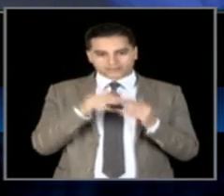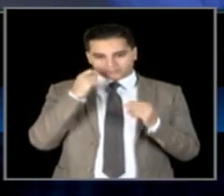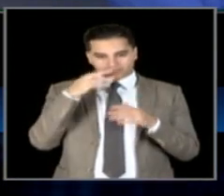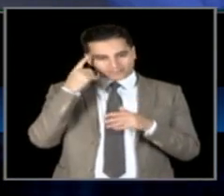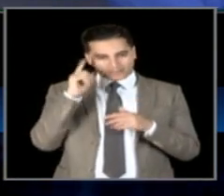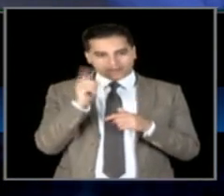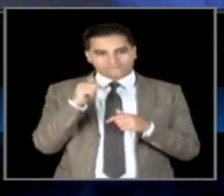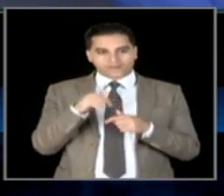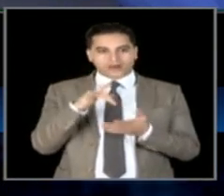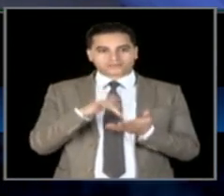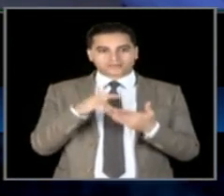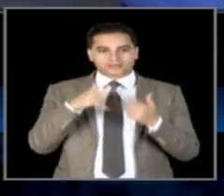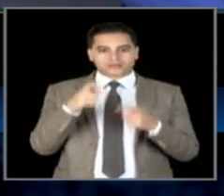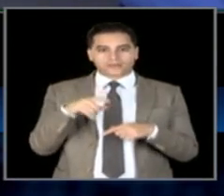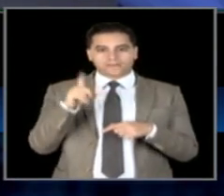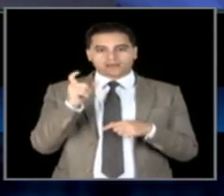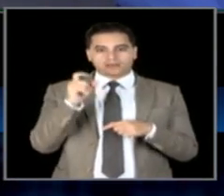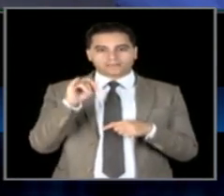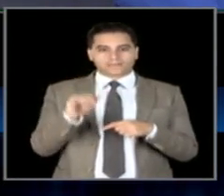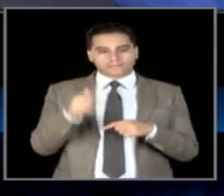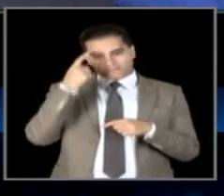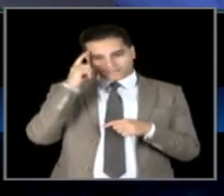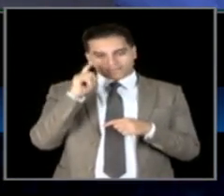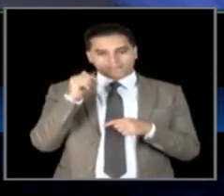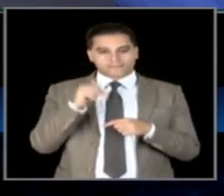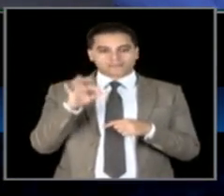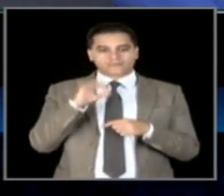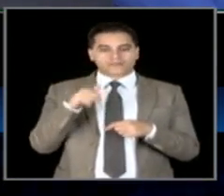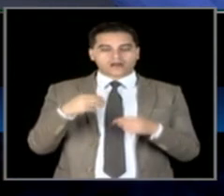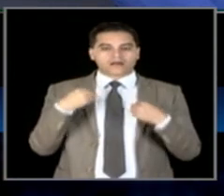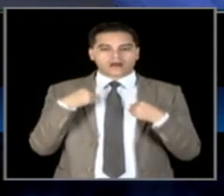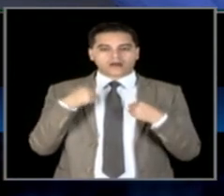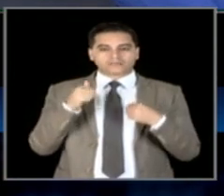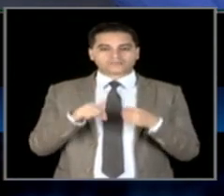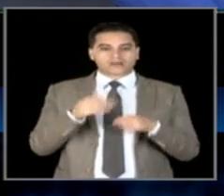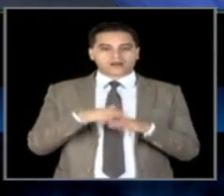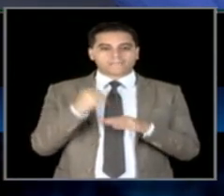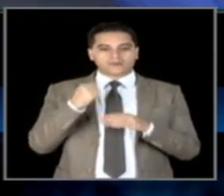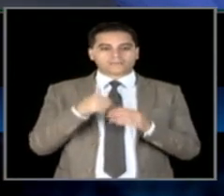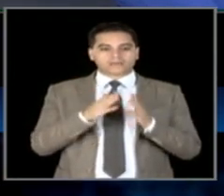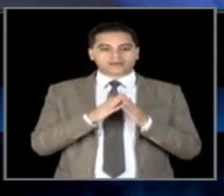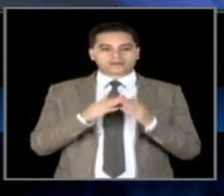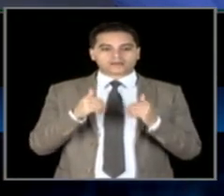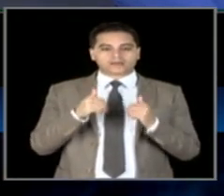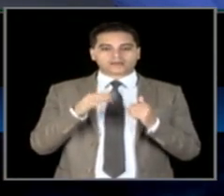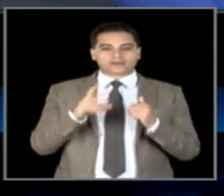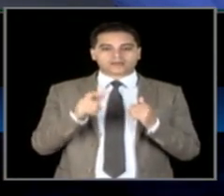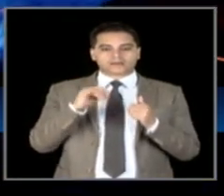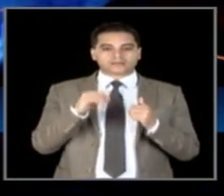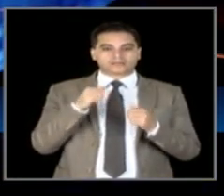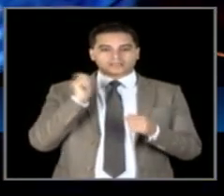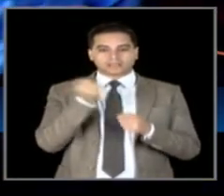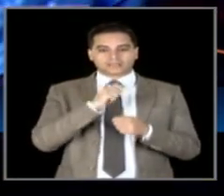باص. ما هي عاصمة دولة بنما؟ باص. في أي رياضة فردية تحترف البطلة المصرية هانيا الحمامي؟